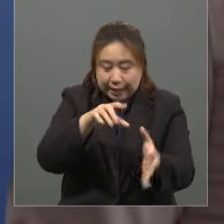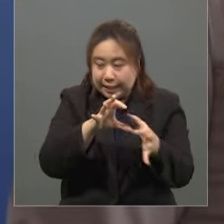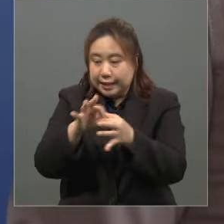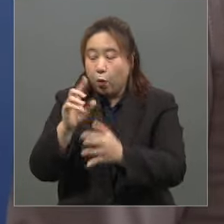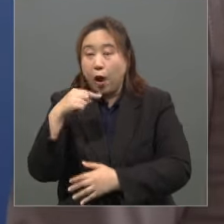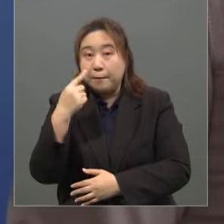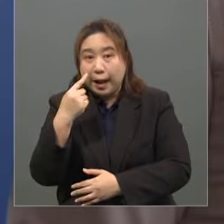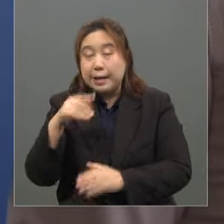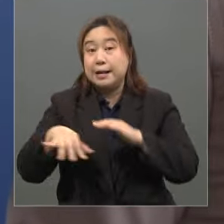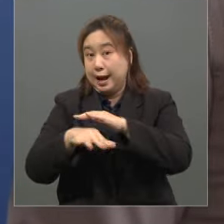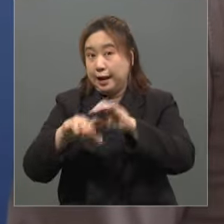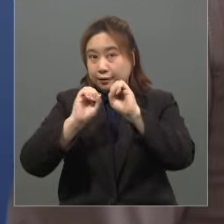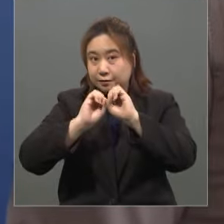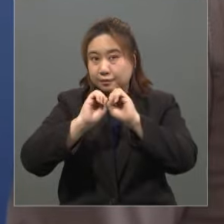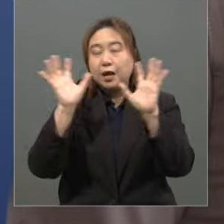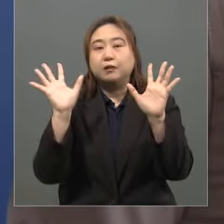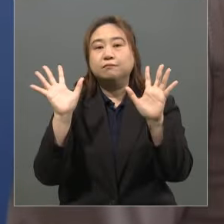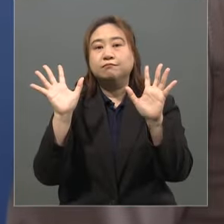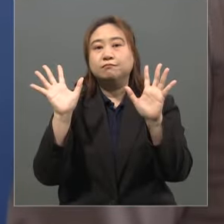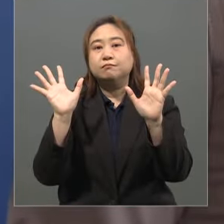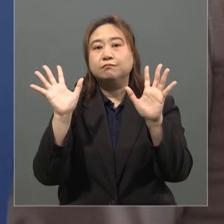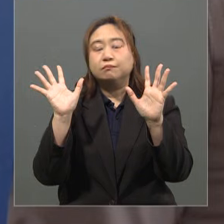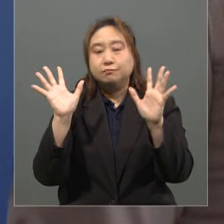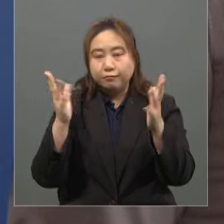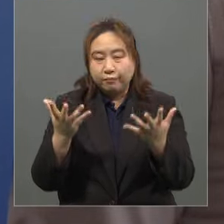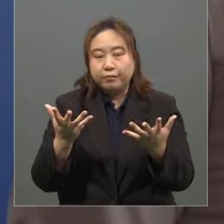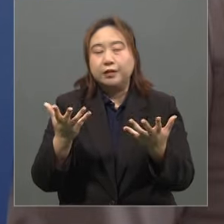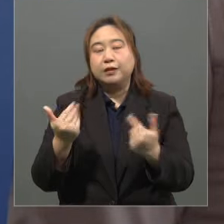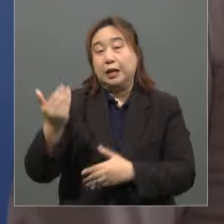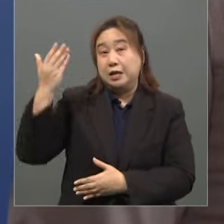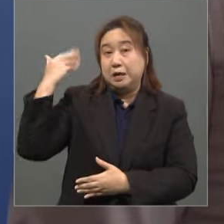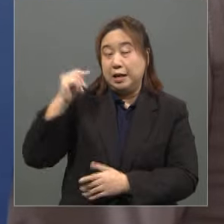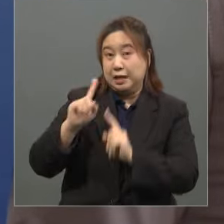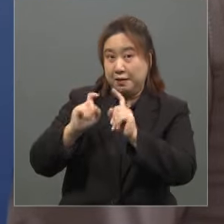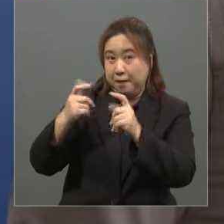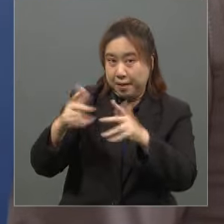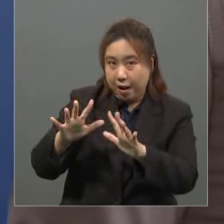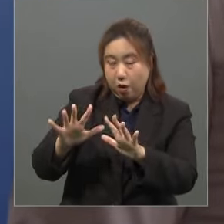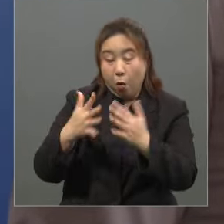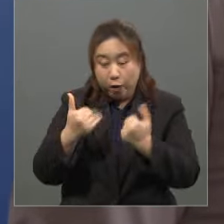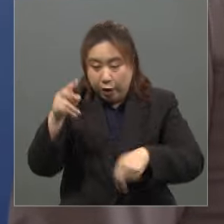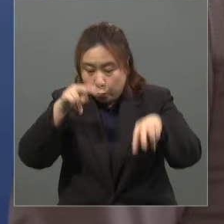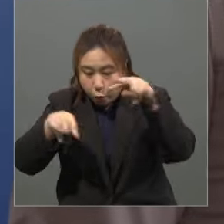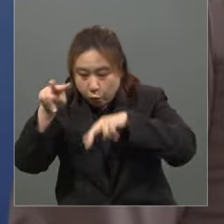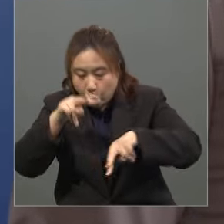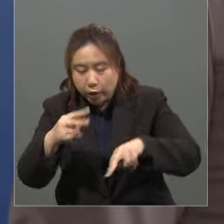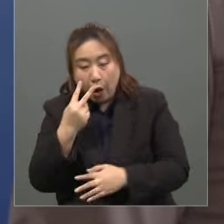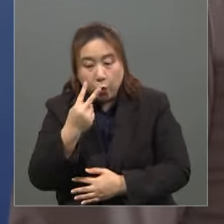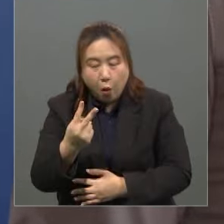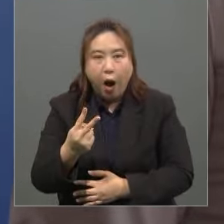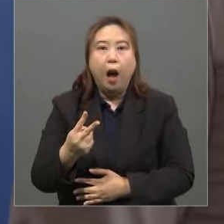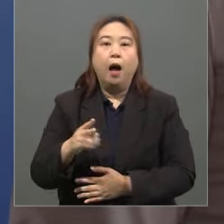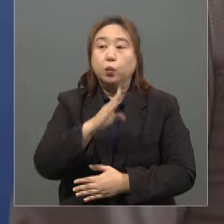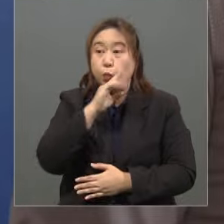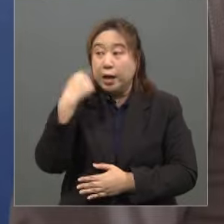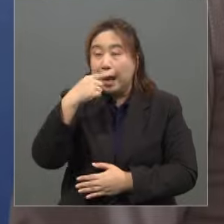หลักฐานอย่างชัดเจนทั้งที่การสอบผ่านมาแล้วกับในวันนี้จะการตรวจค้นแล้วพบว่าเป็นการกระทำผิด